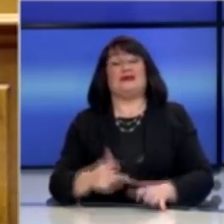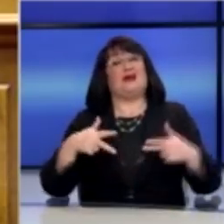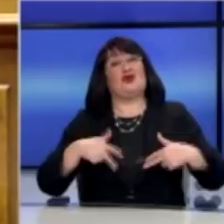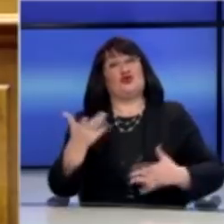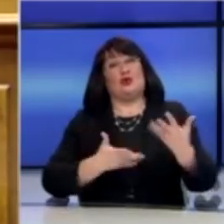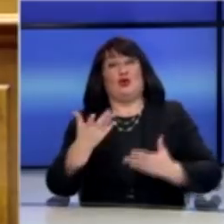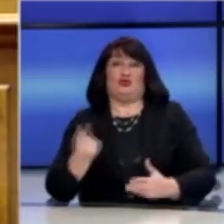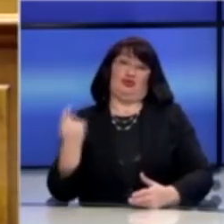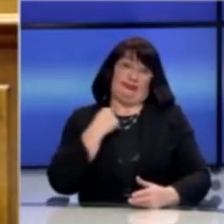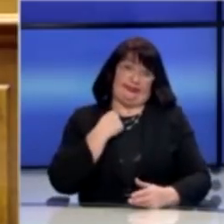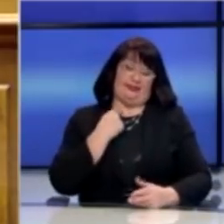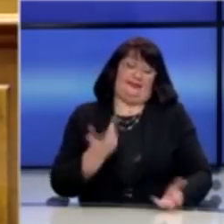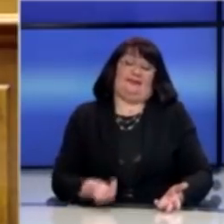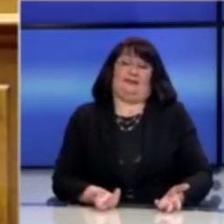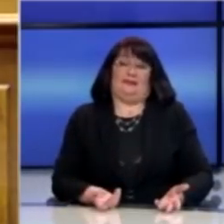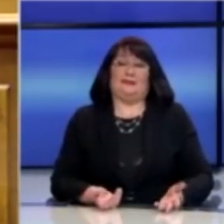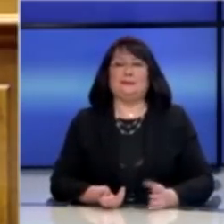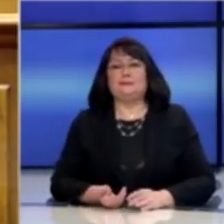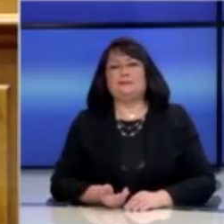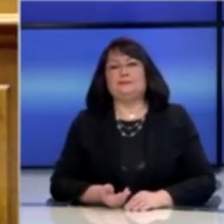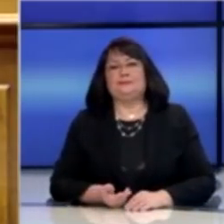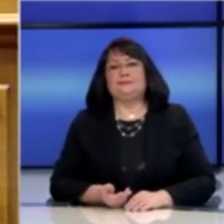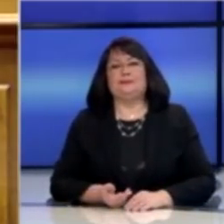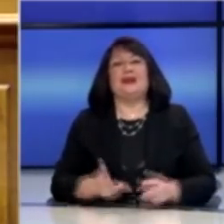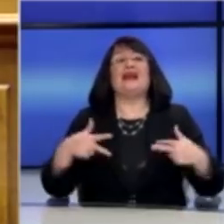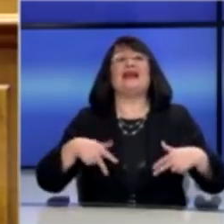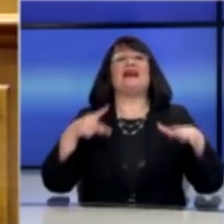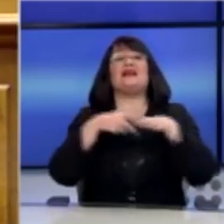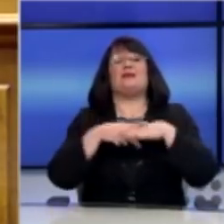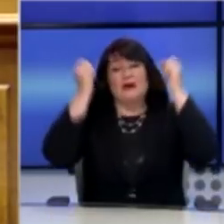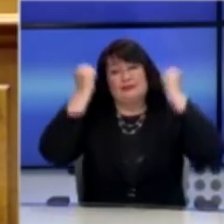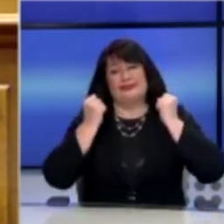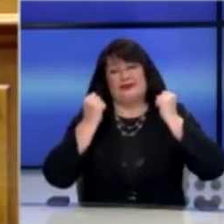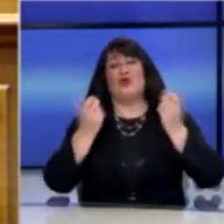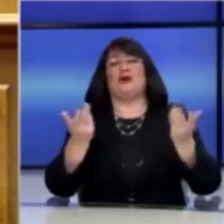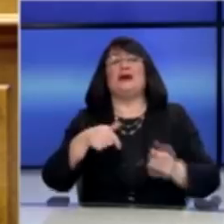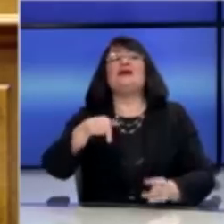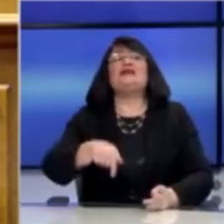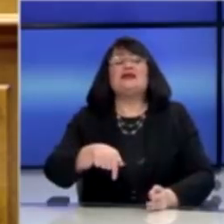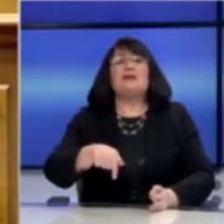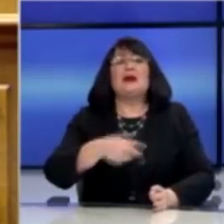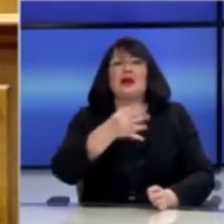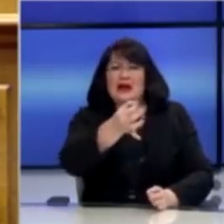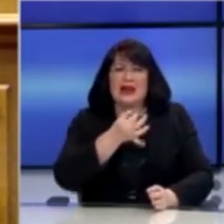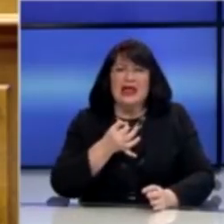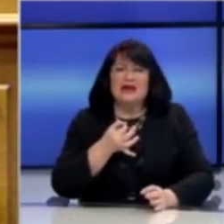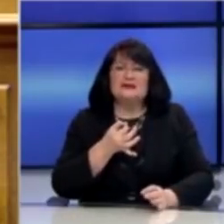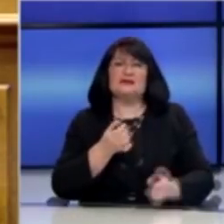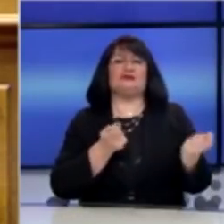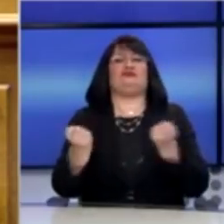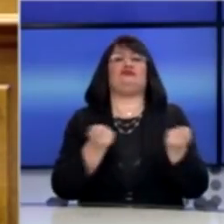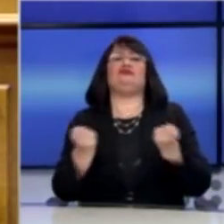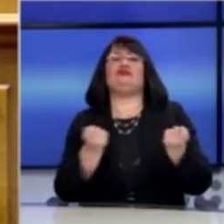κρατικός προϋπολογισμός και θα φαλήριζαν τα κρατικά ταμεία. Σήμερα εμφανίζεστε ως